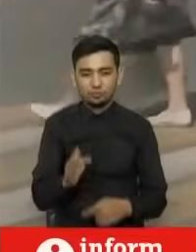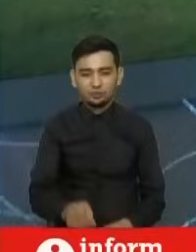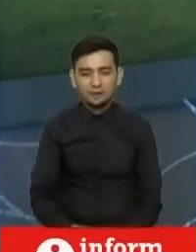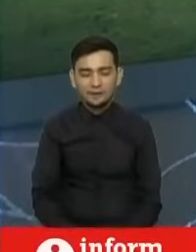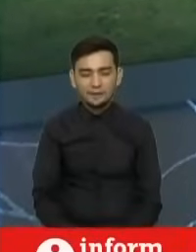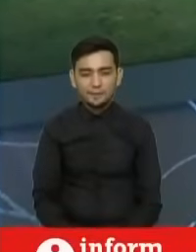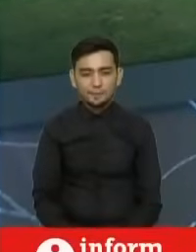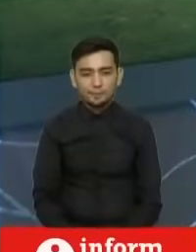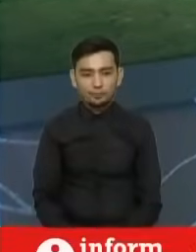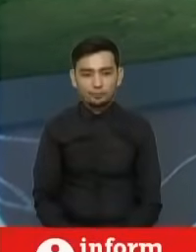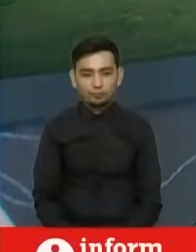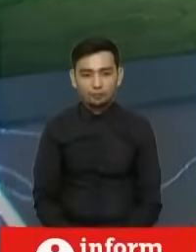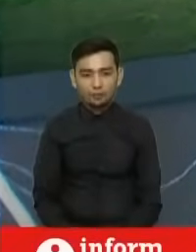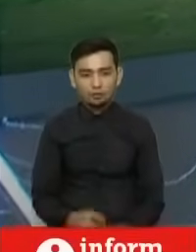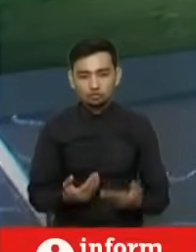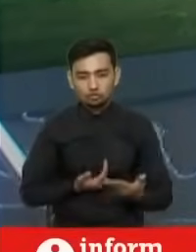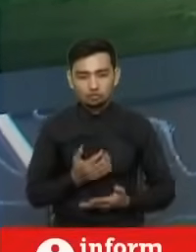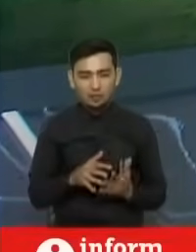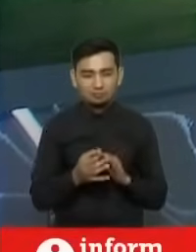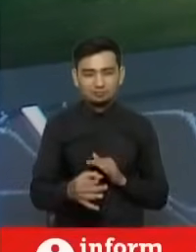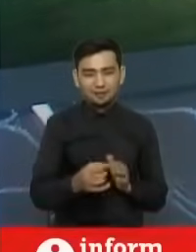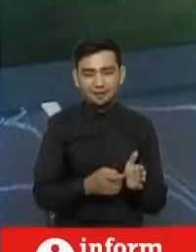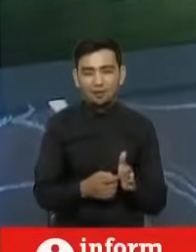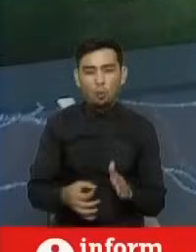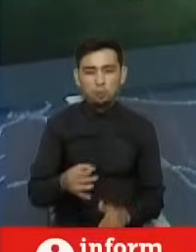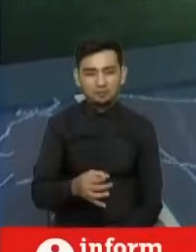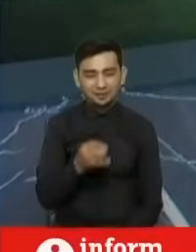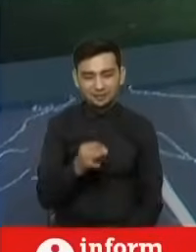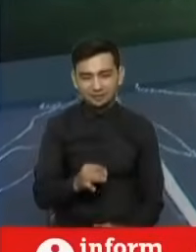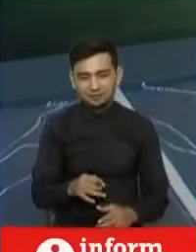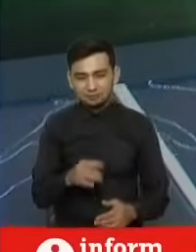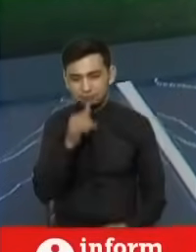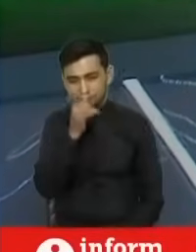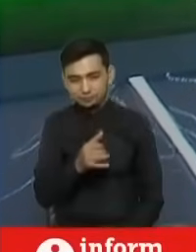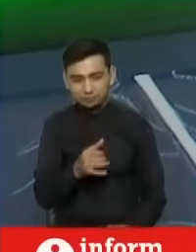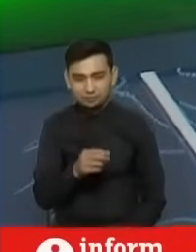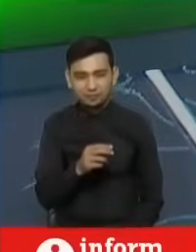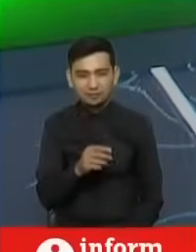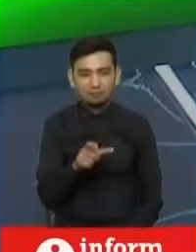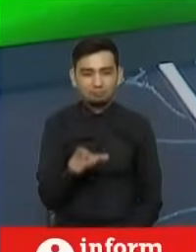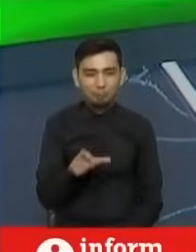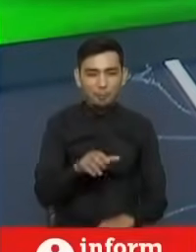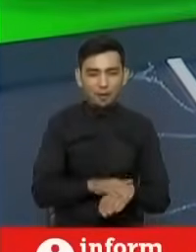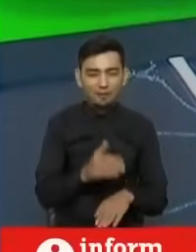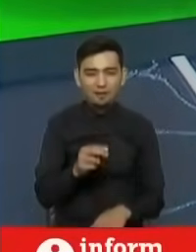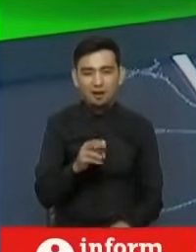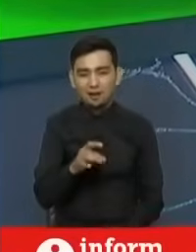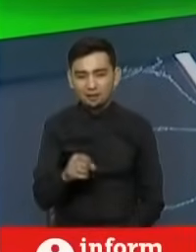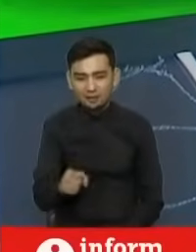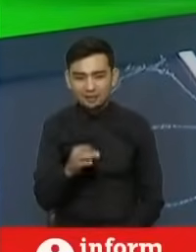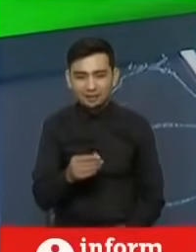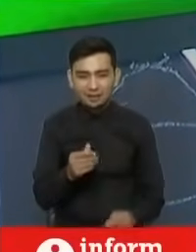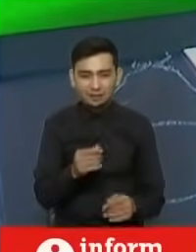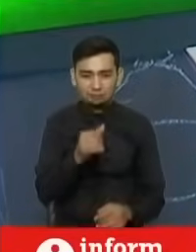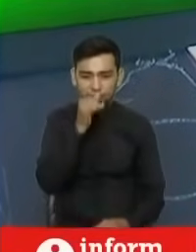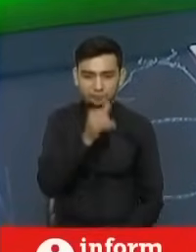область. Жителям поселков Карагандинской области массово заблокировали банковские карты. Людей лишили доступа к их деньгам